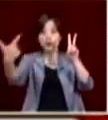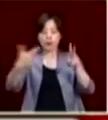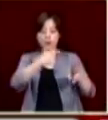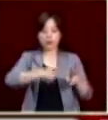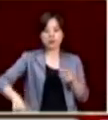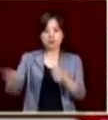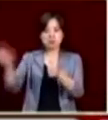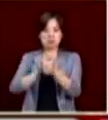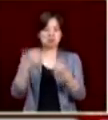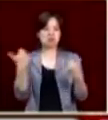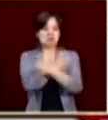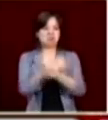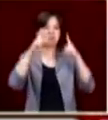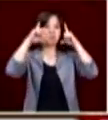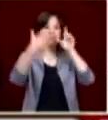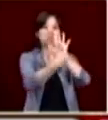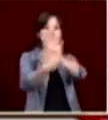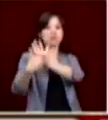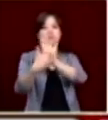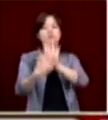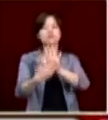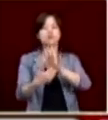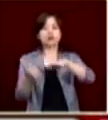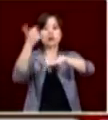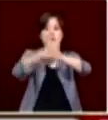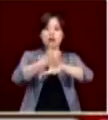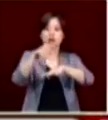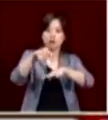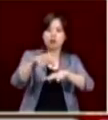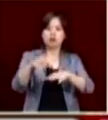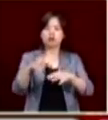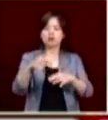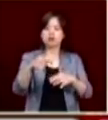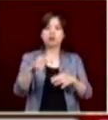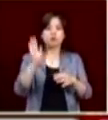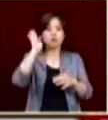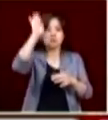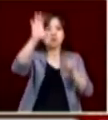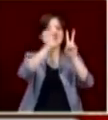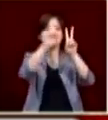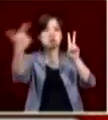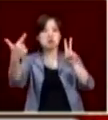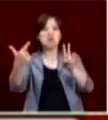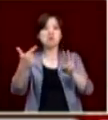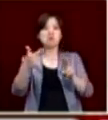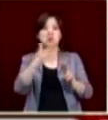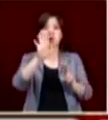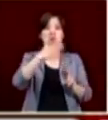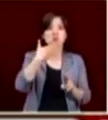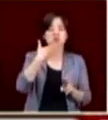人动庆忌，好，这届的董主席的位啊，对比来选2016，无一定有利。